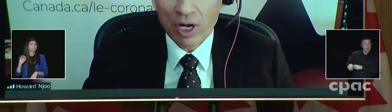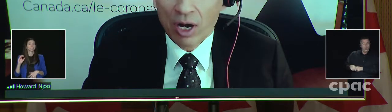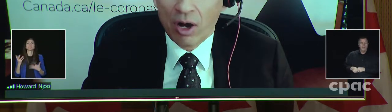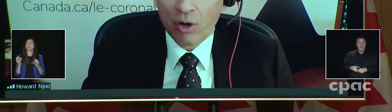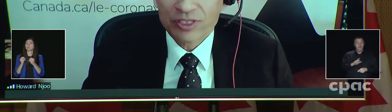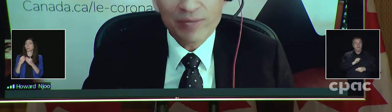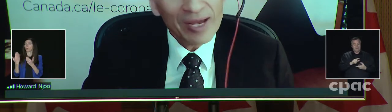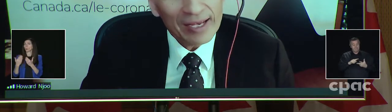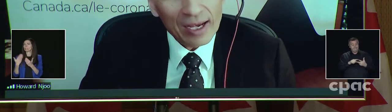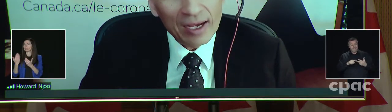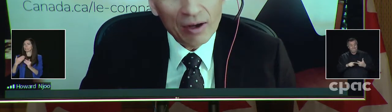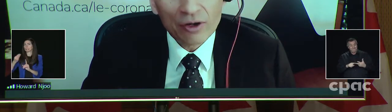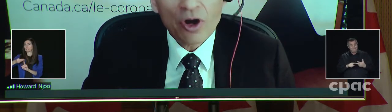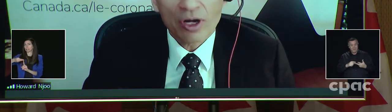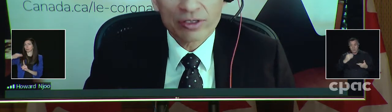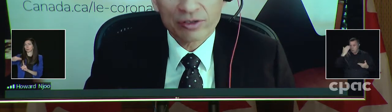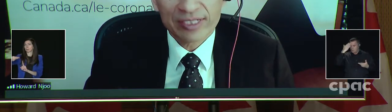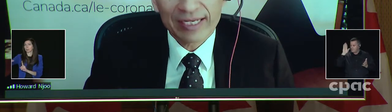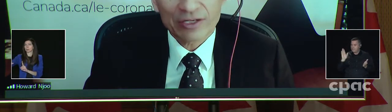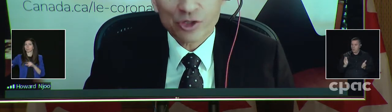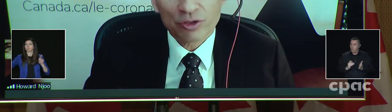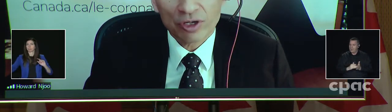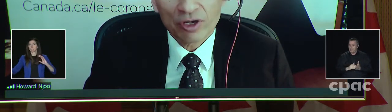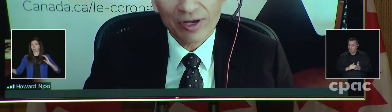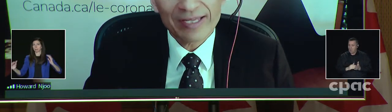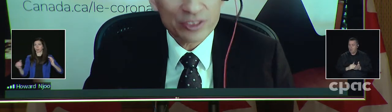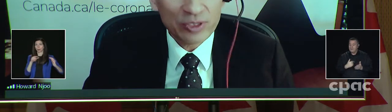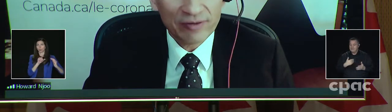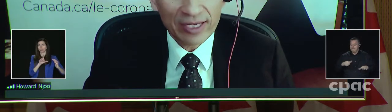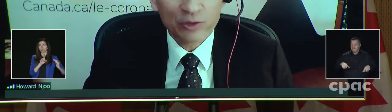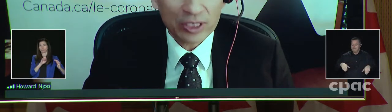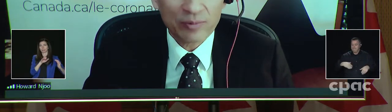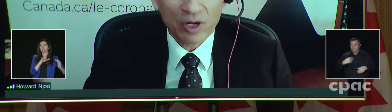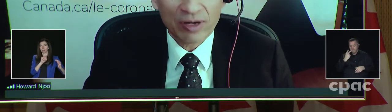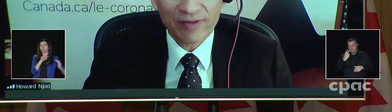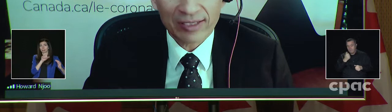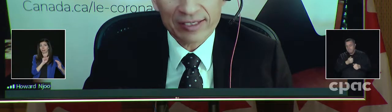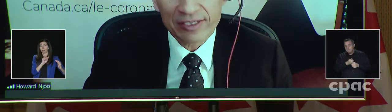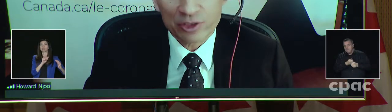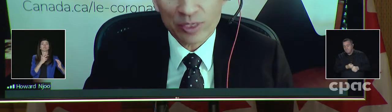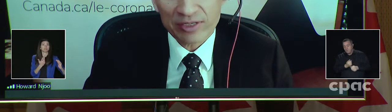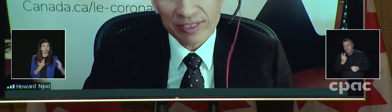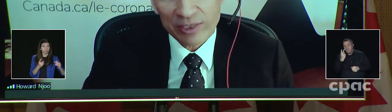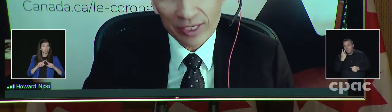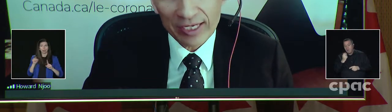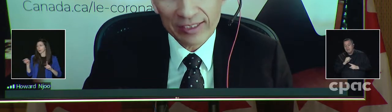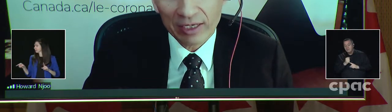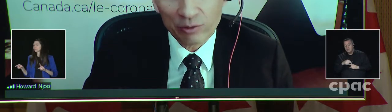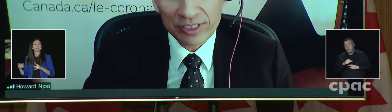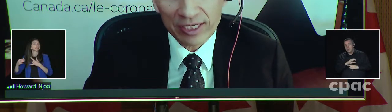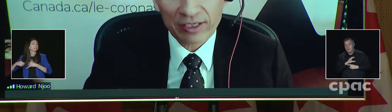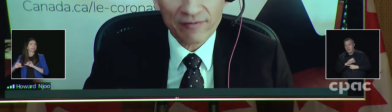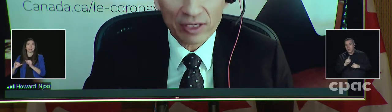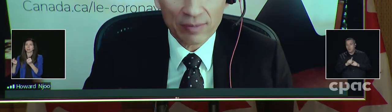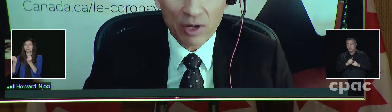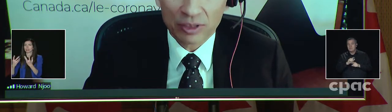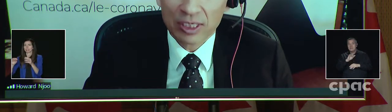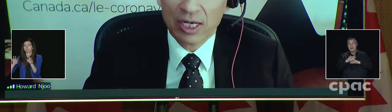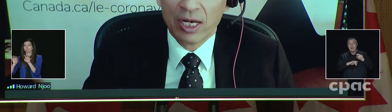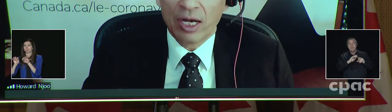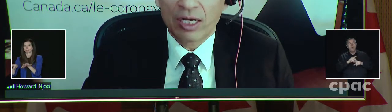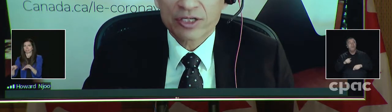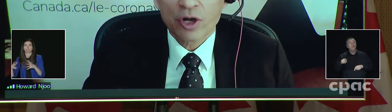questions, on ne sait pas encore. Ça, c'est quelque chose encore à suivre étroitement avec la situation ici au Canada et aussi à travers le